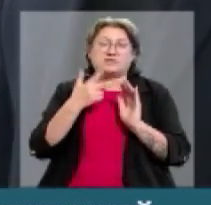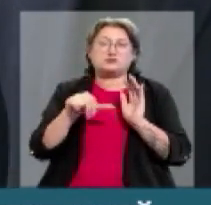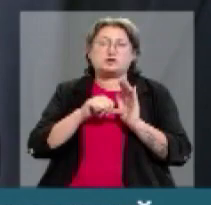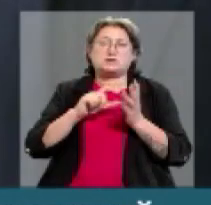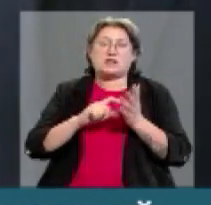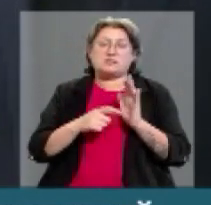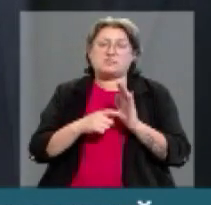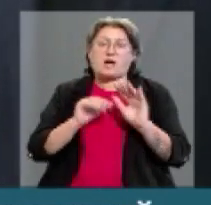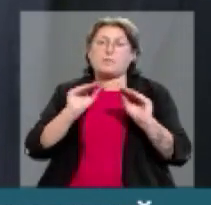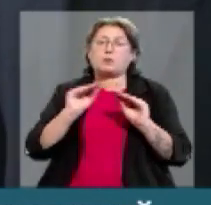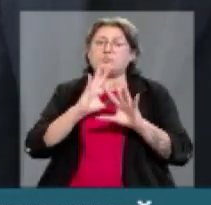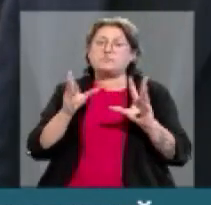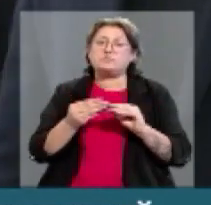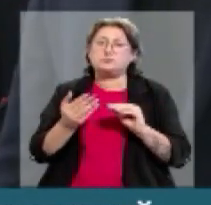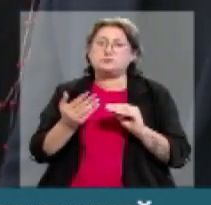класс